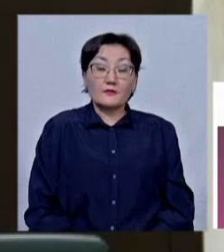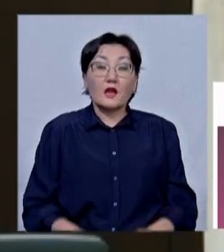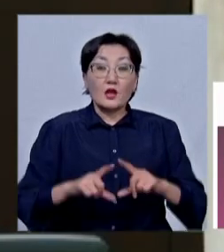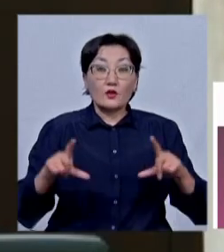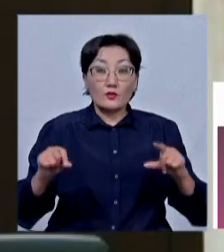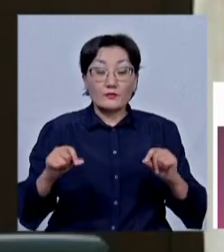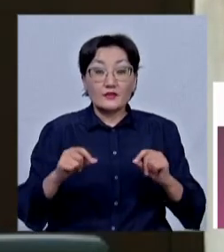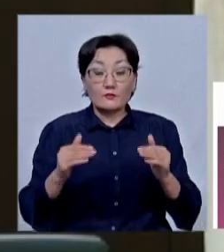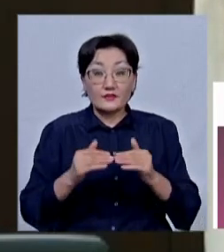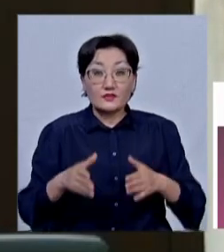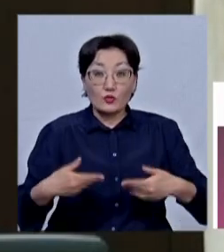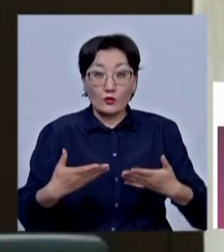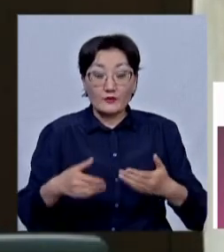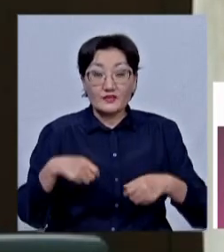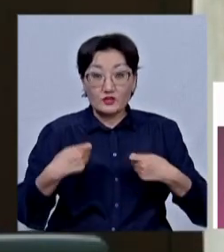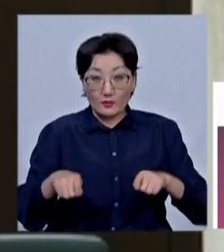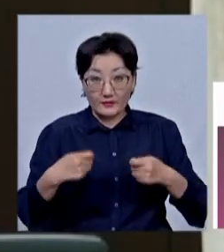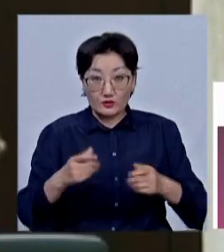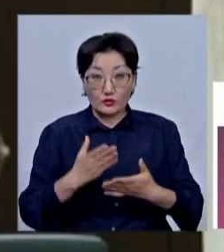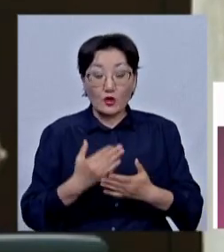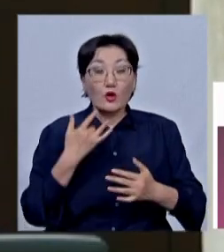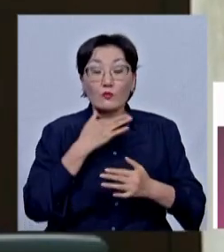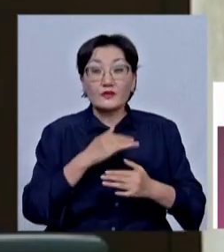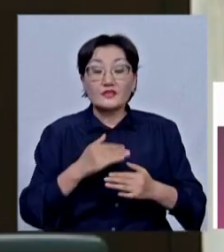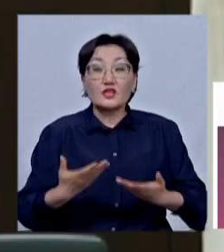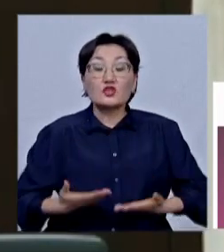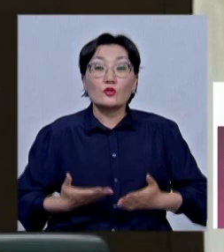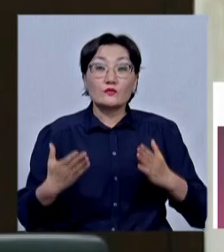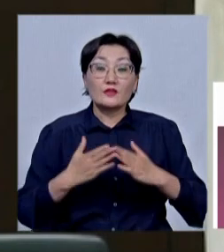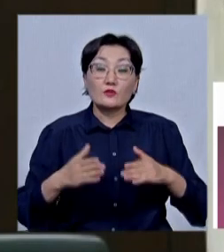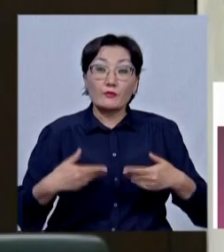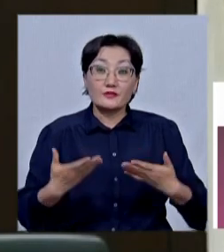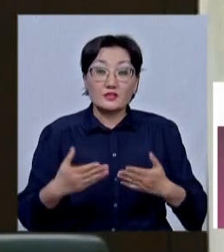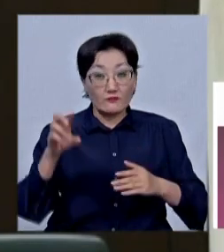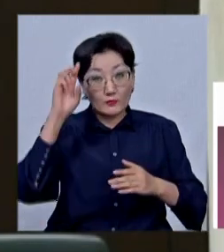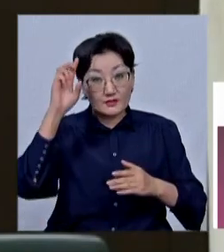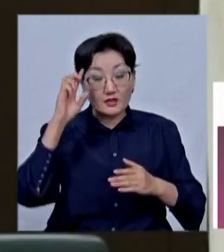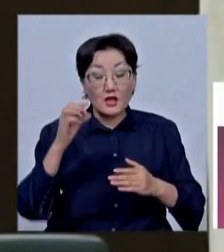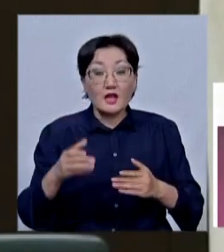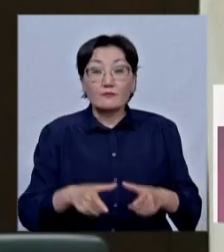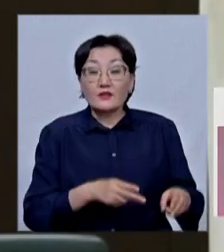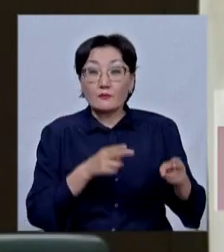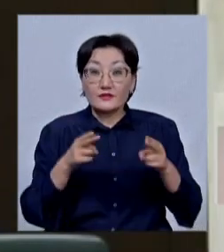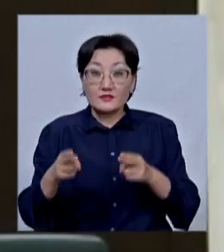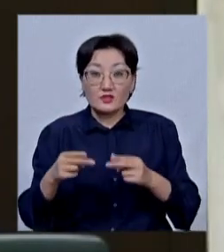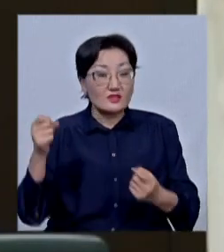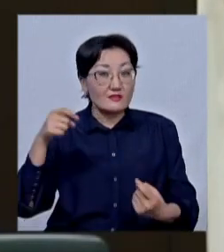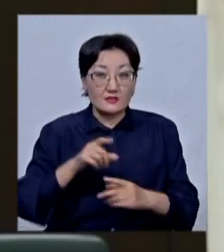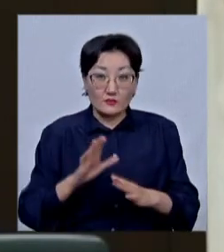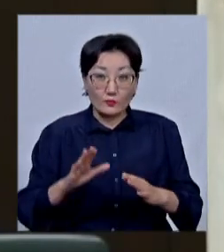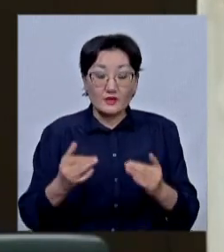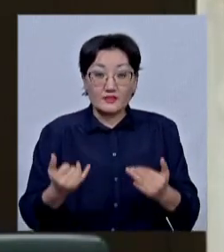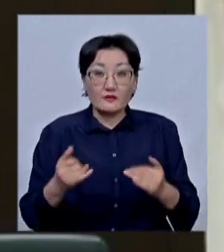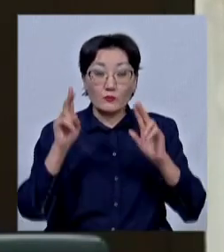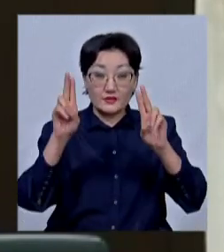Школьные здания выставлены на аукцион и продаются. Многие же жилые дома, предоставляемые государством для переселенцев, не соответствуют